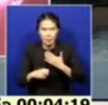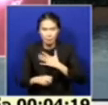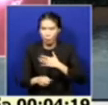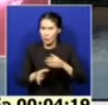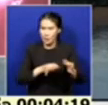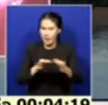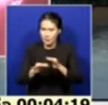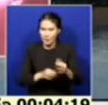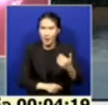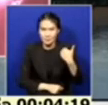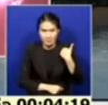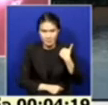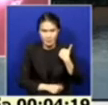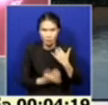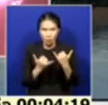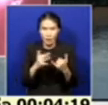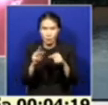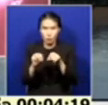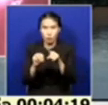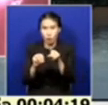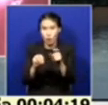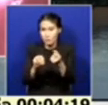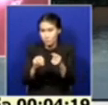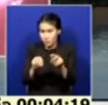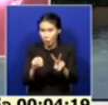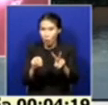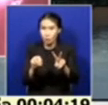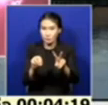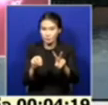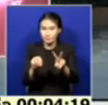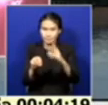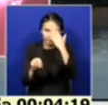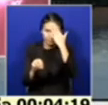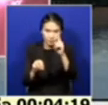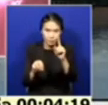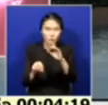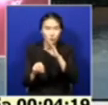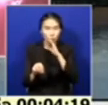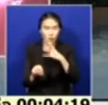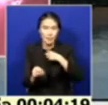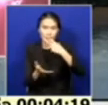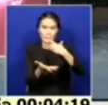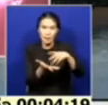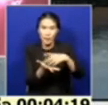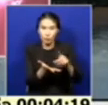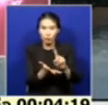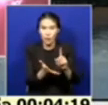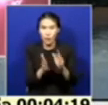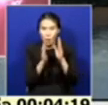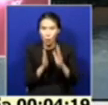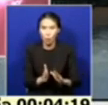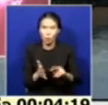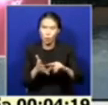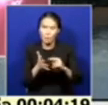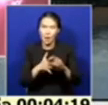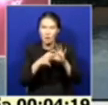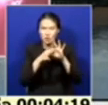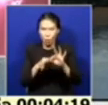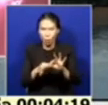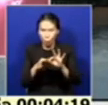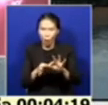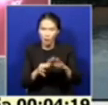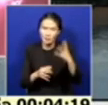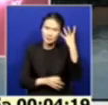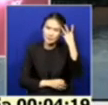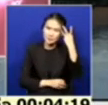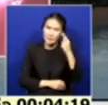ากเพื่อนคนไทยหรือใครก็แล้วแต่ในแวดวงการเมืองว่ามีปัญหากับม.112ก็เลย